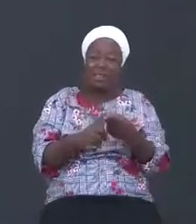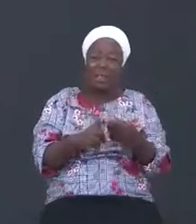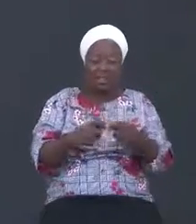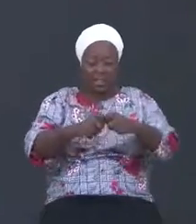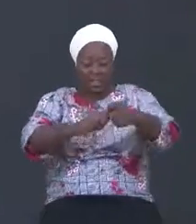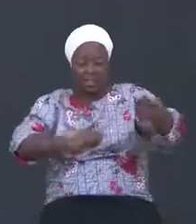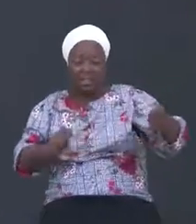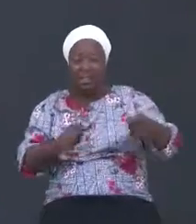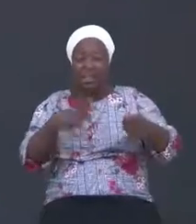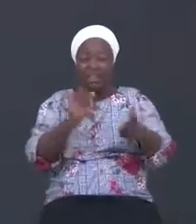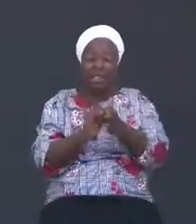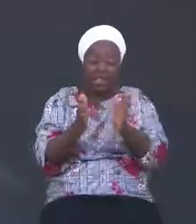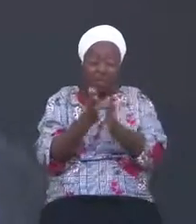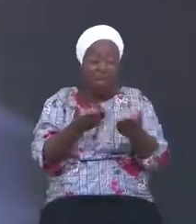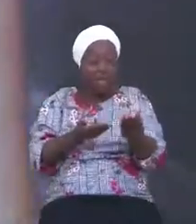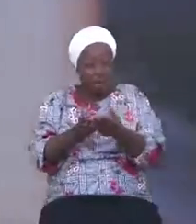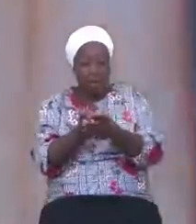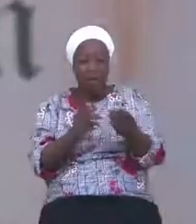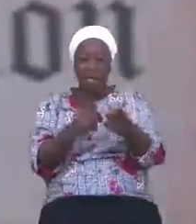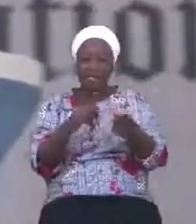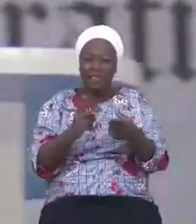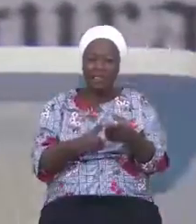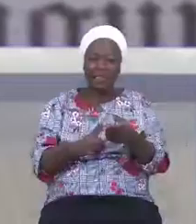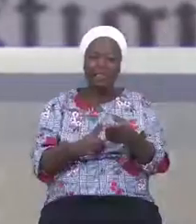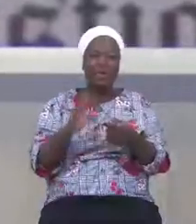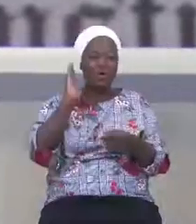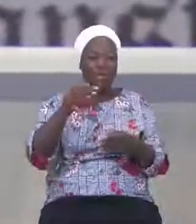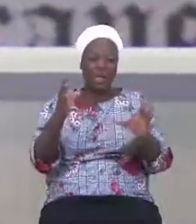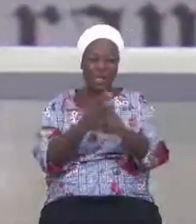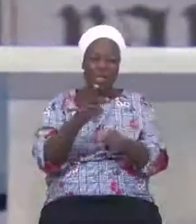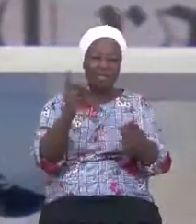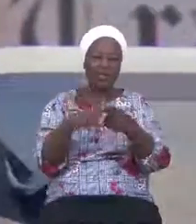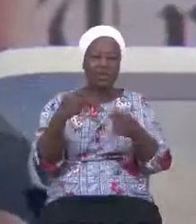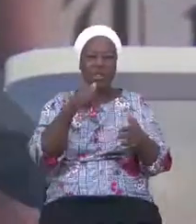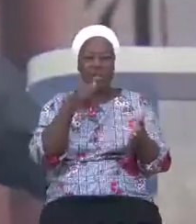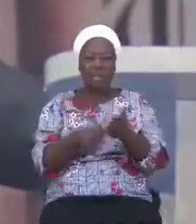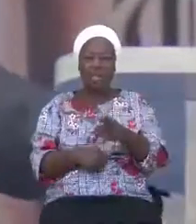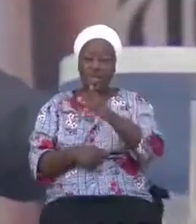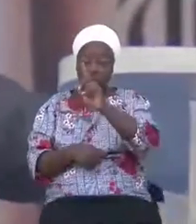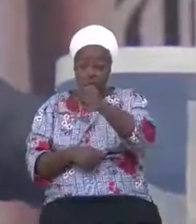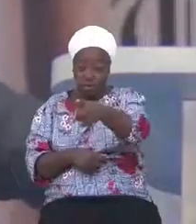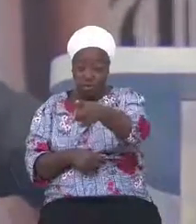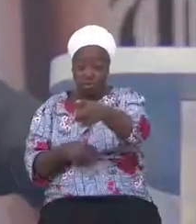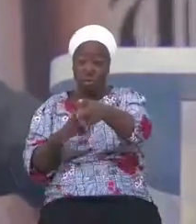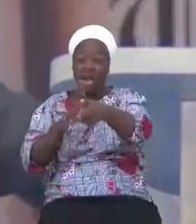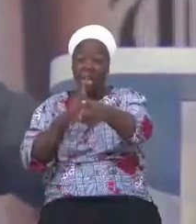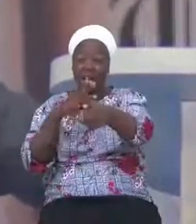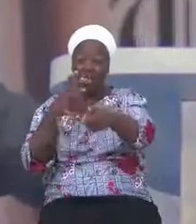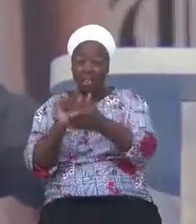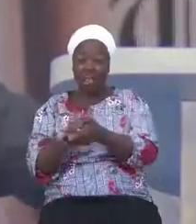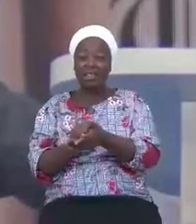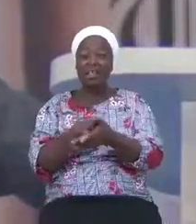déchirer la petite enveloppe, et ensuite, il pourra atteindre la lettre. Toi, tu es cette